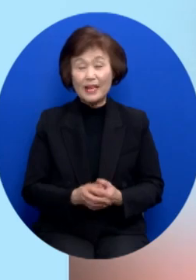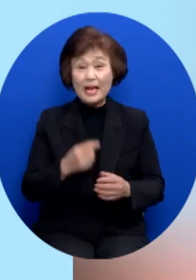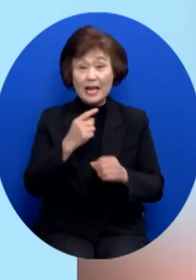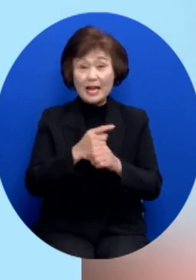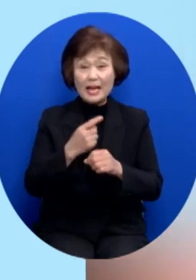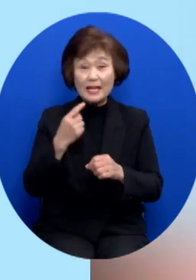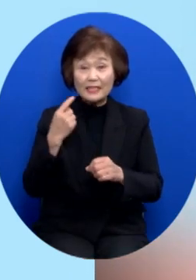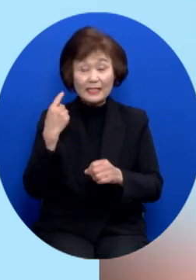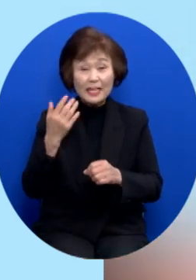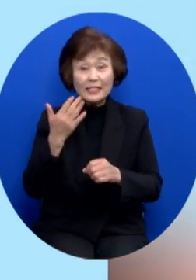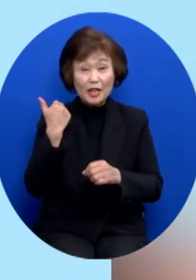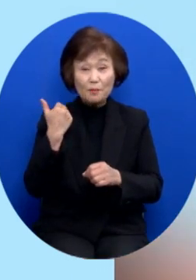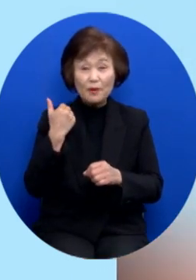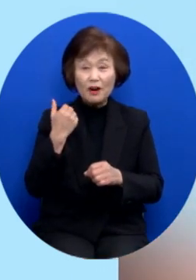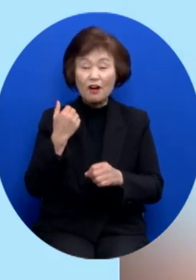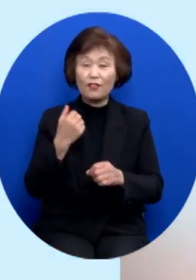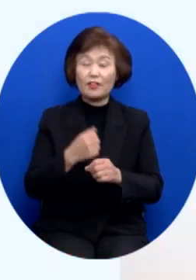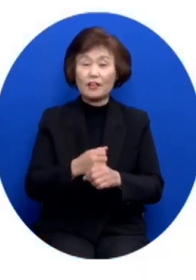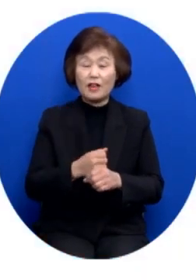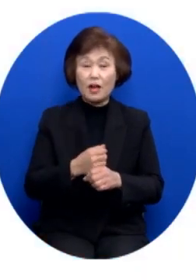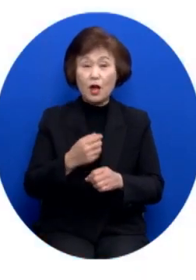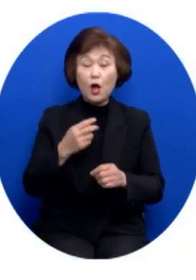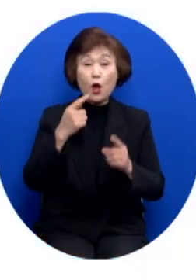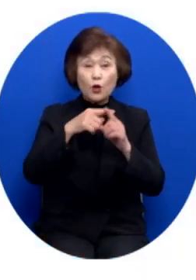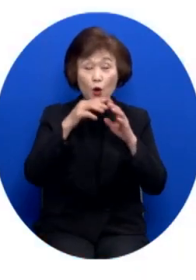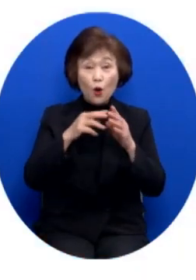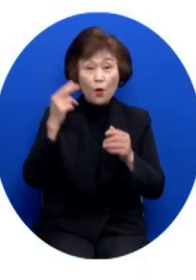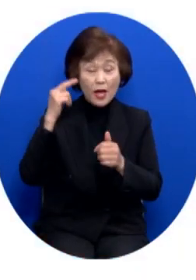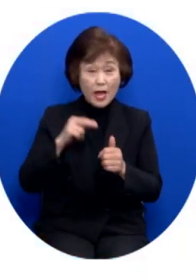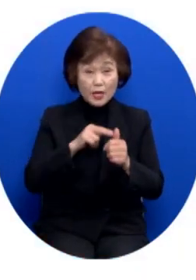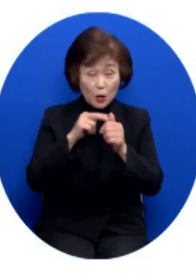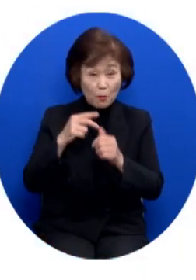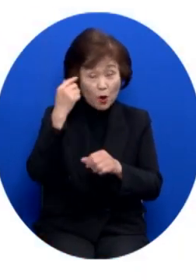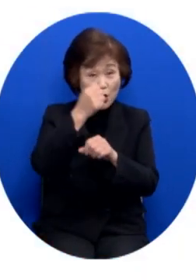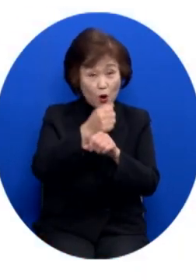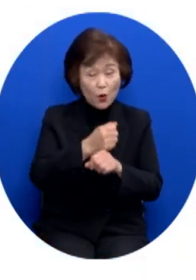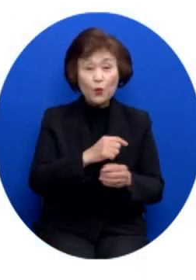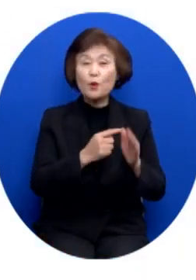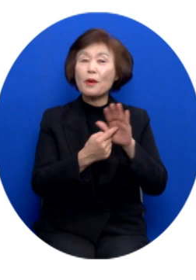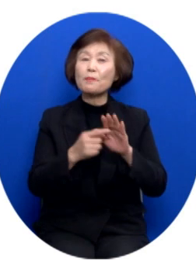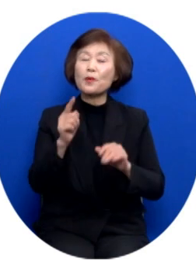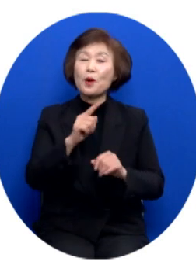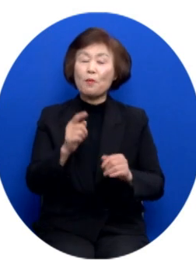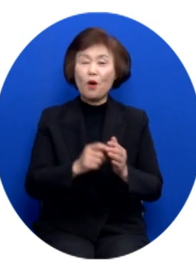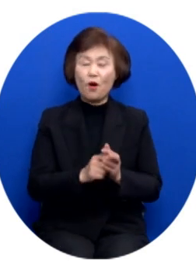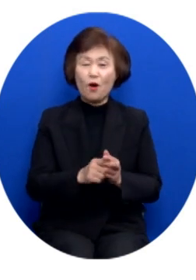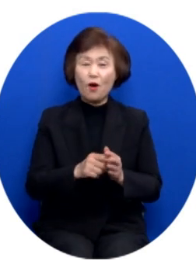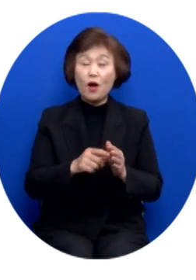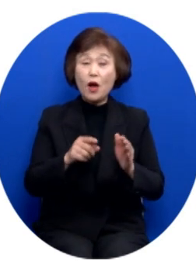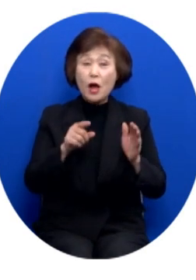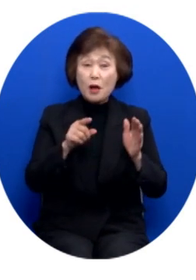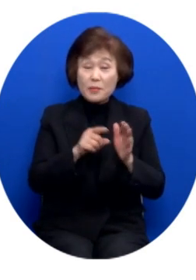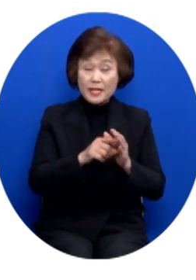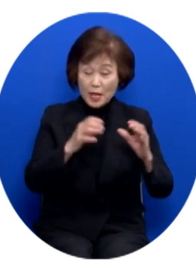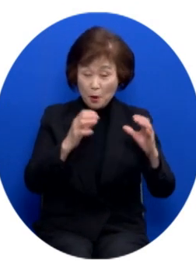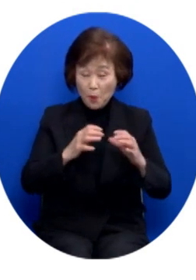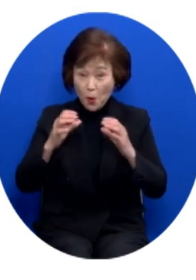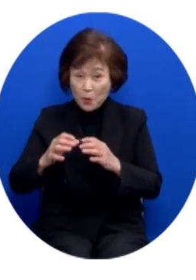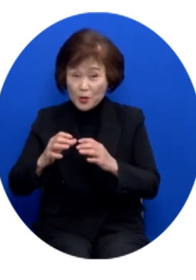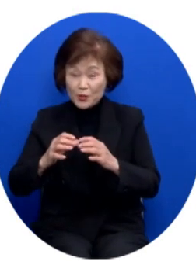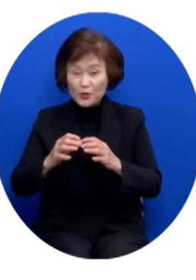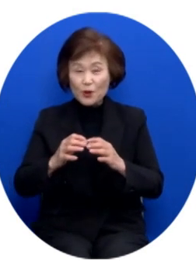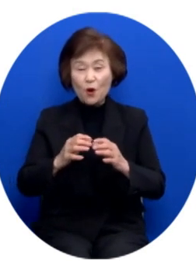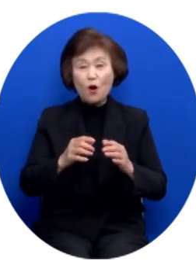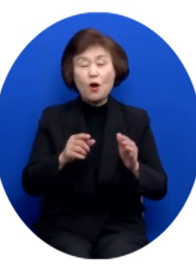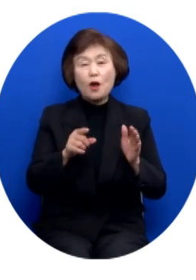목회데이터 연구소의 조사에 따르면 성장하는 교회일수록 소그룹의 정기적 모임 비율이 높은 것으로 나타났습니다 또 소그룹 활동을